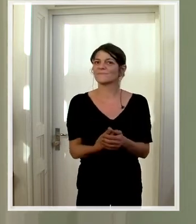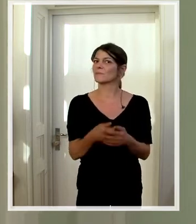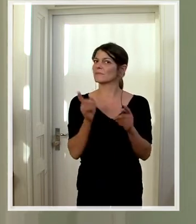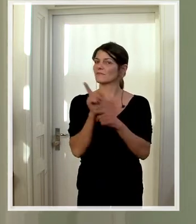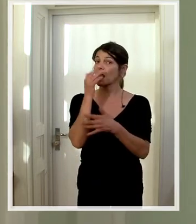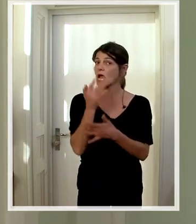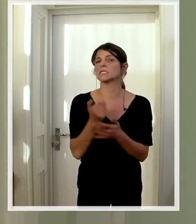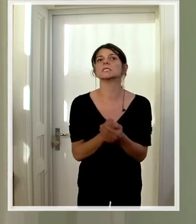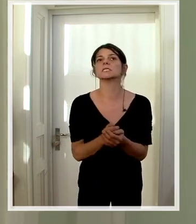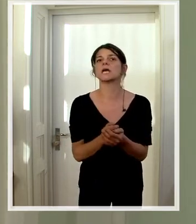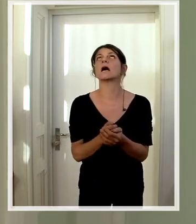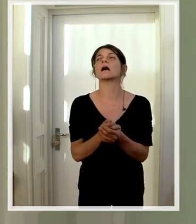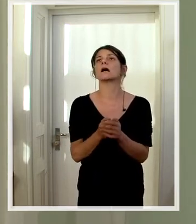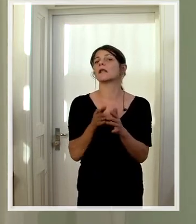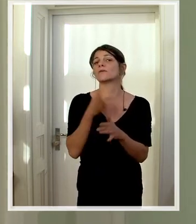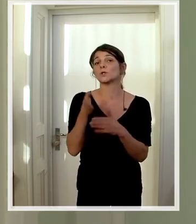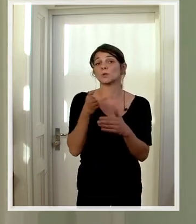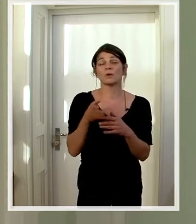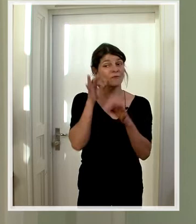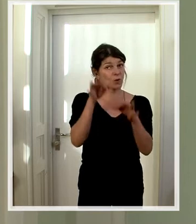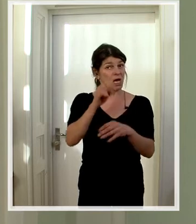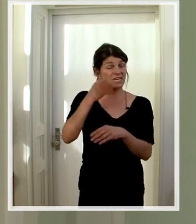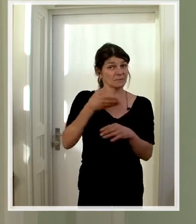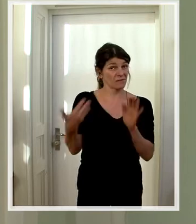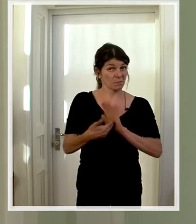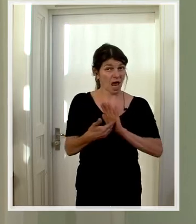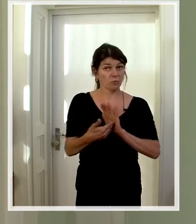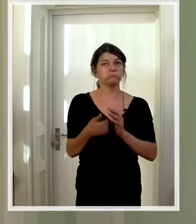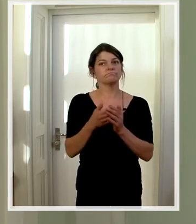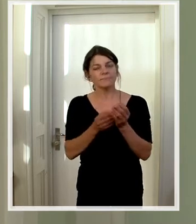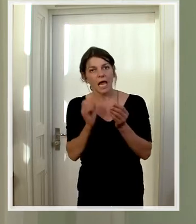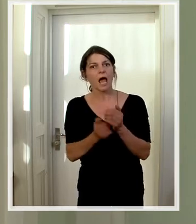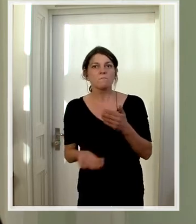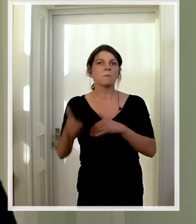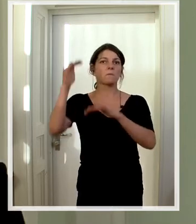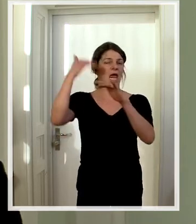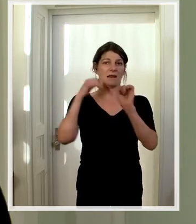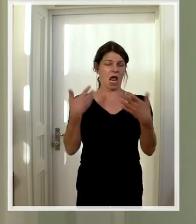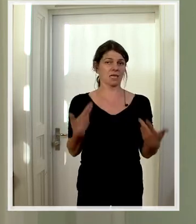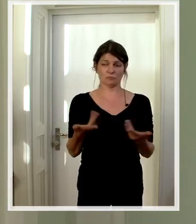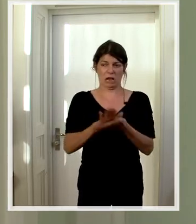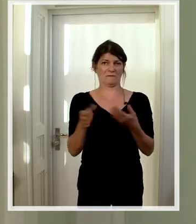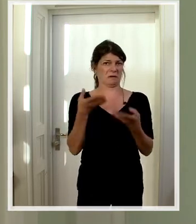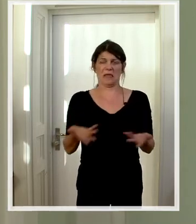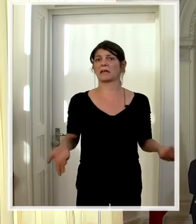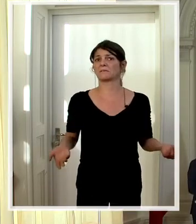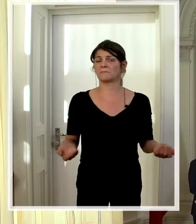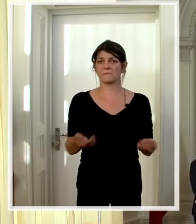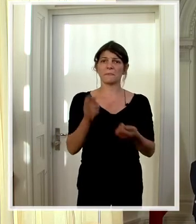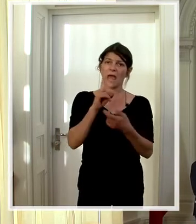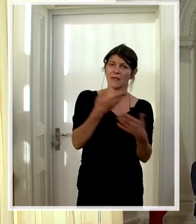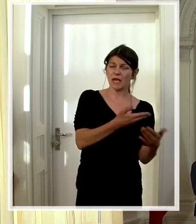Anzahl Züge, die wir für die S-Bahn brauchen, aufbringen können. Das ist ganz eine einfache Erklärung. Also man hat das natürlich